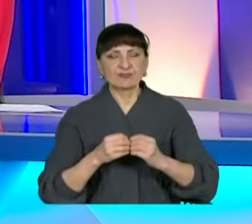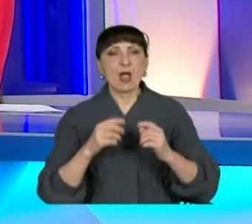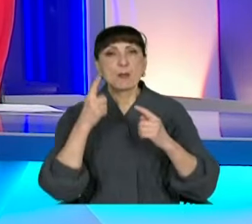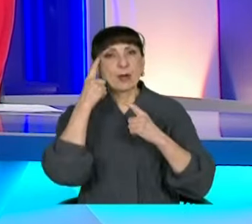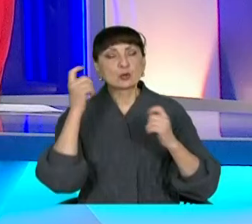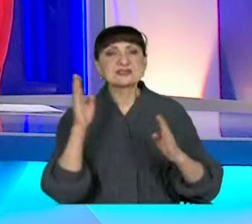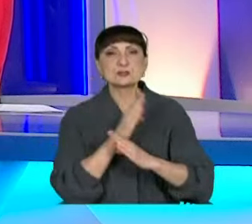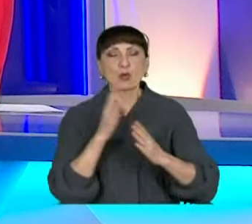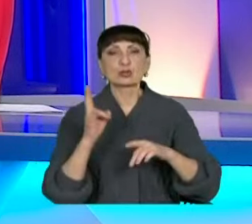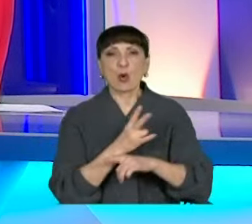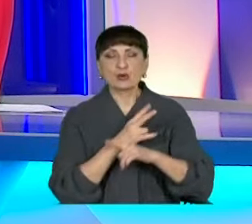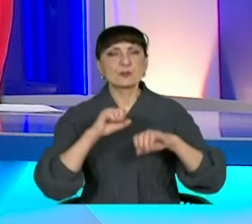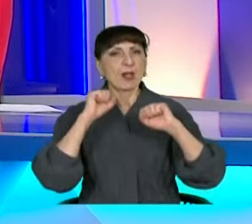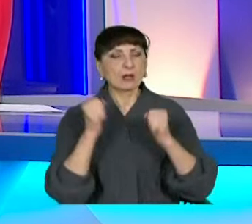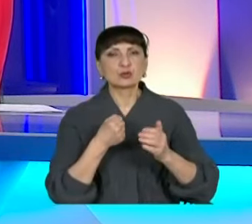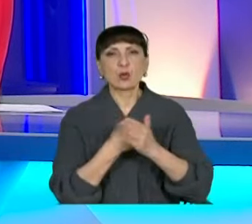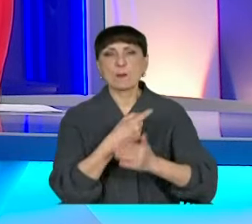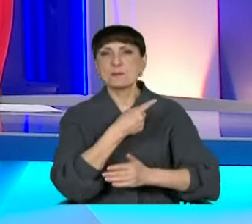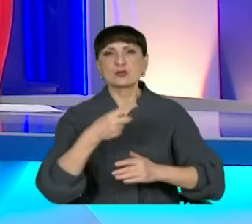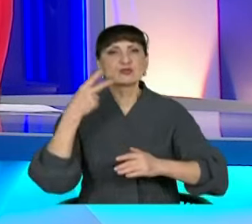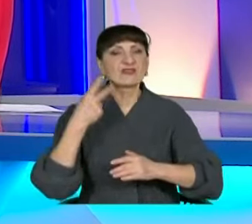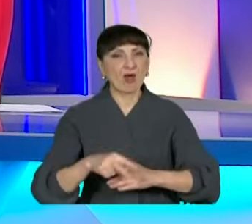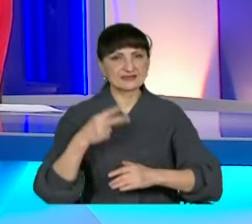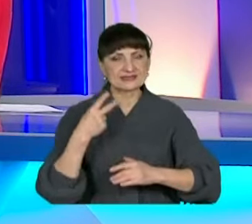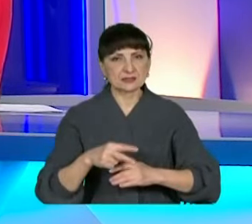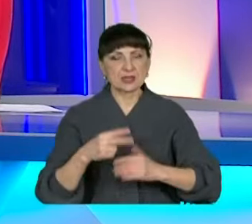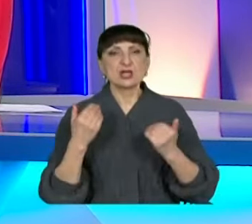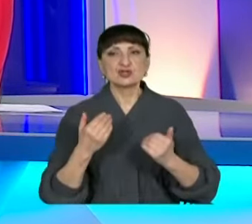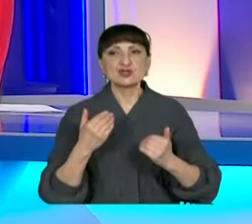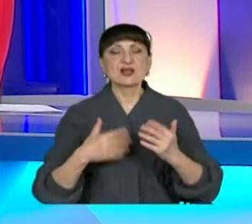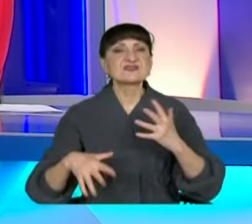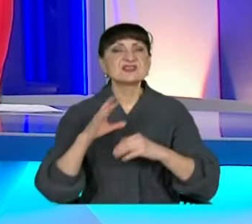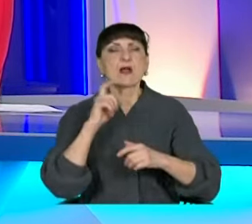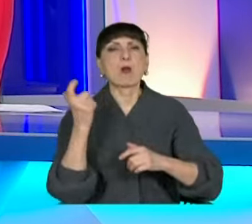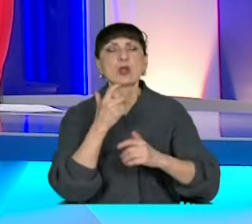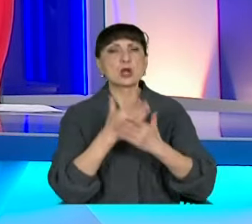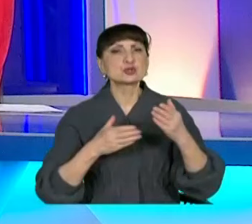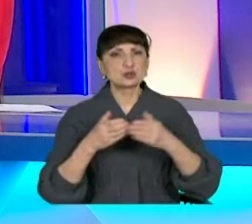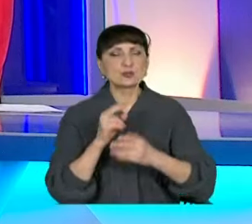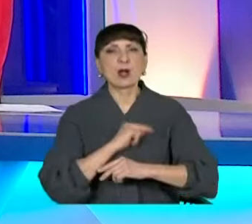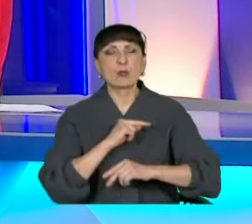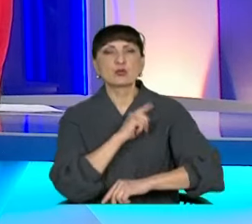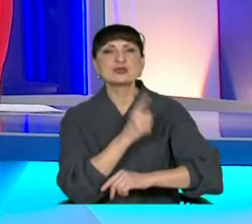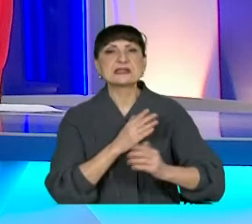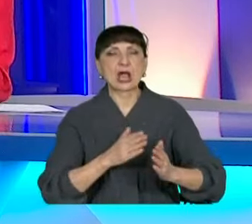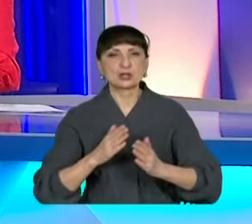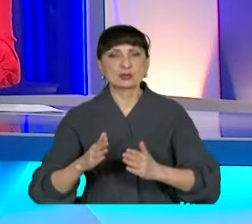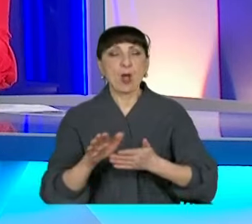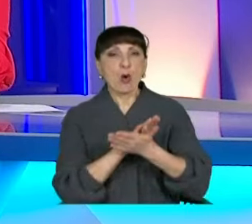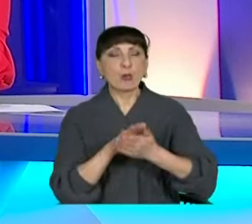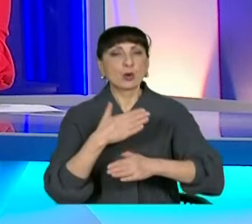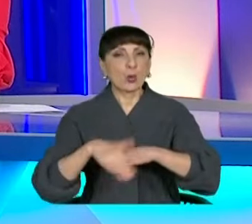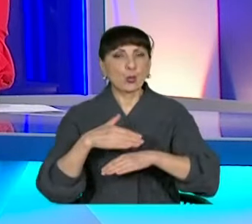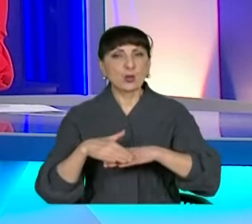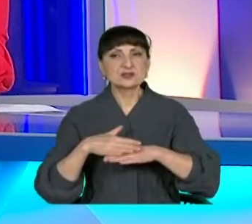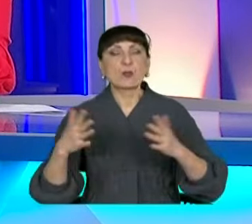прогнозам синоптиков, ночью похолодает до -20 градусов. Сейчас все коммунальные службы города работают в усиленном режиме. На уборку улиц